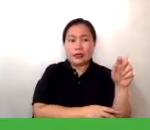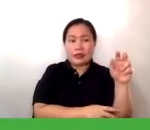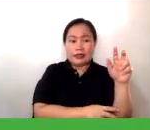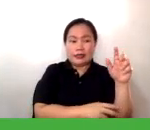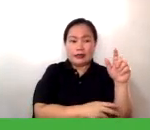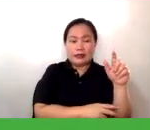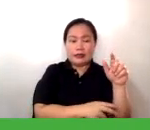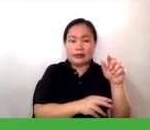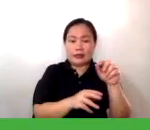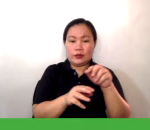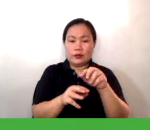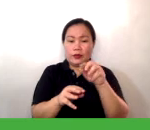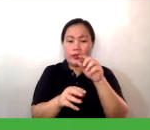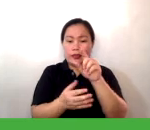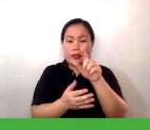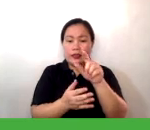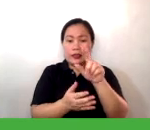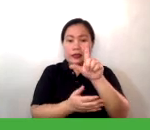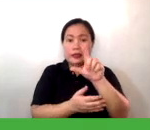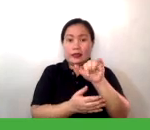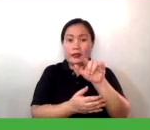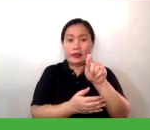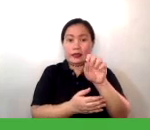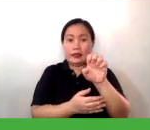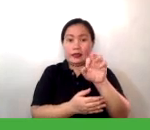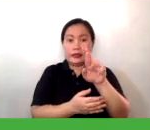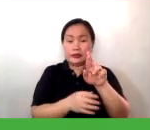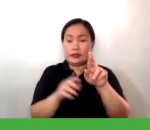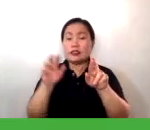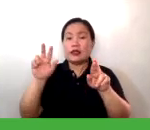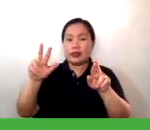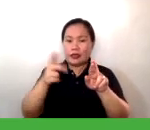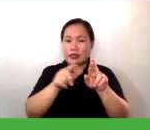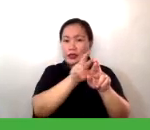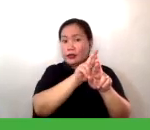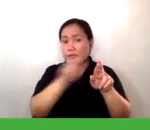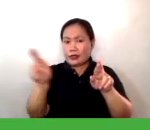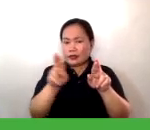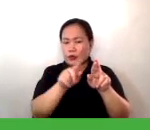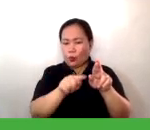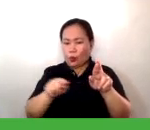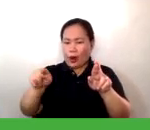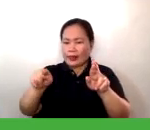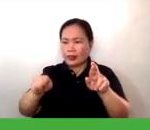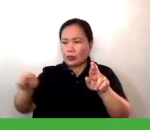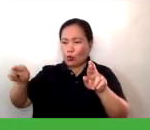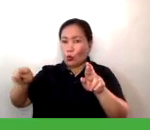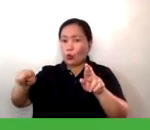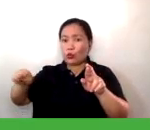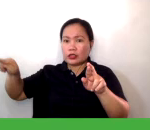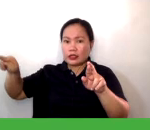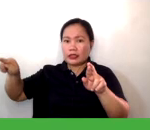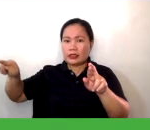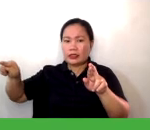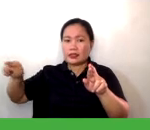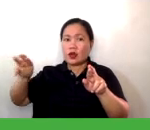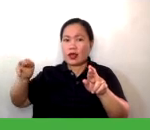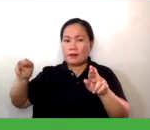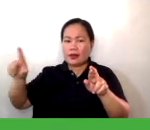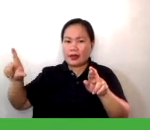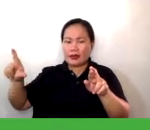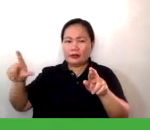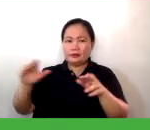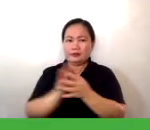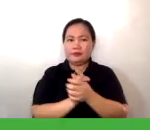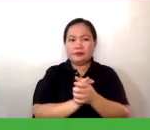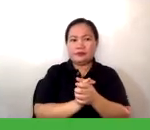good. 3. So, from liters to milliliters, 3 moves tayo. So, going to the right. Kasi ang